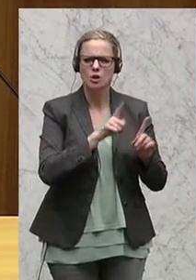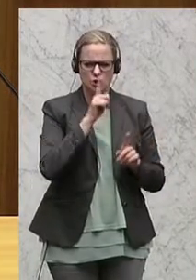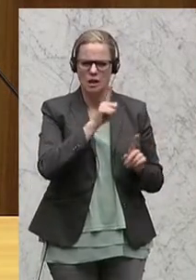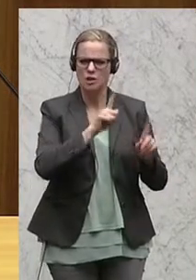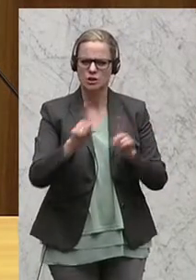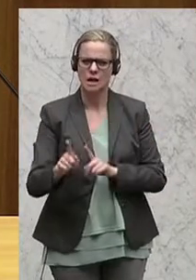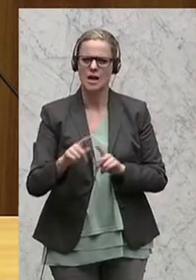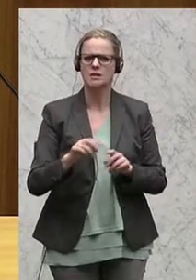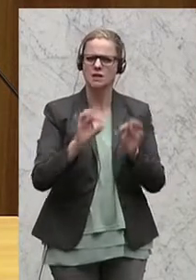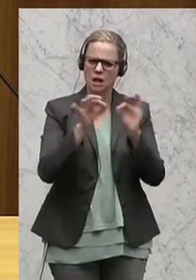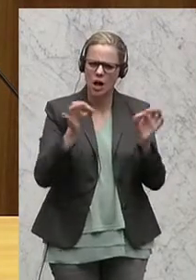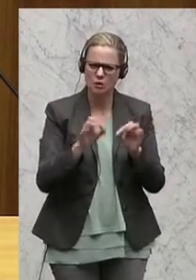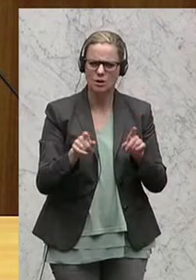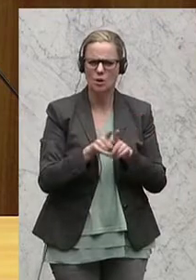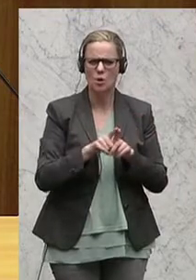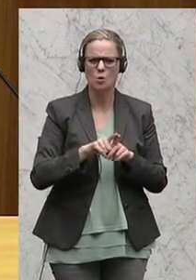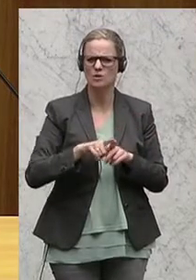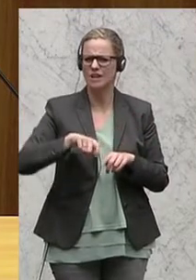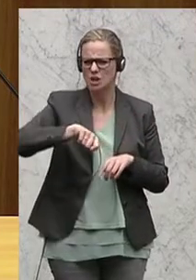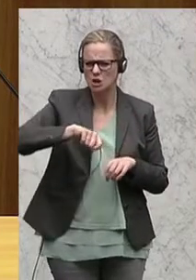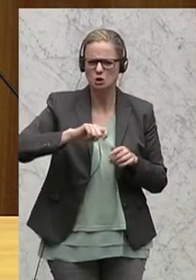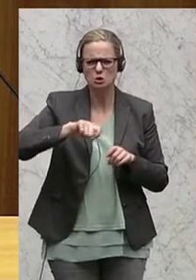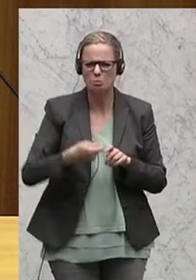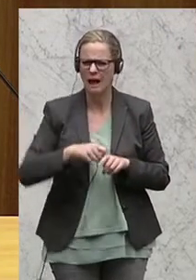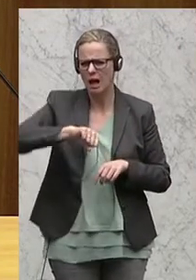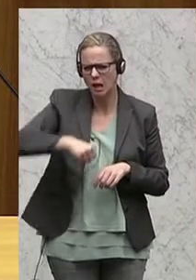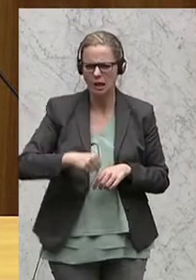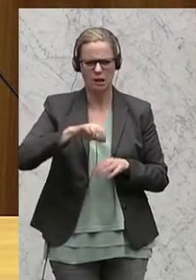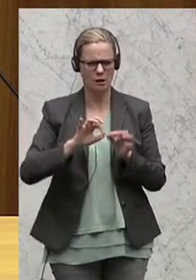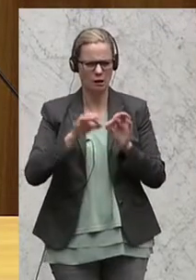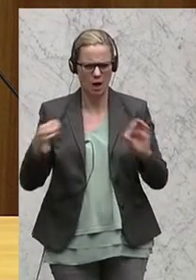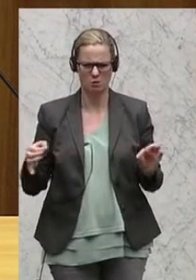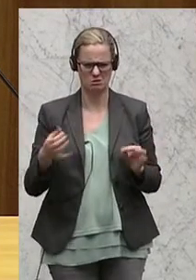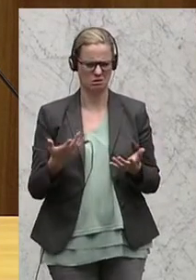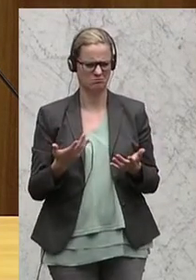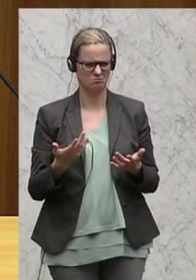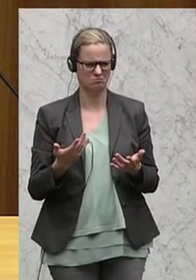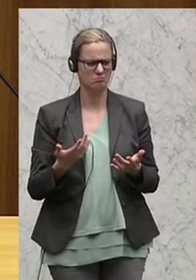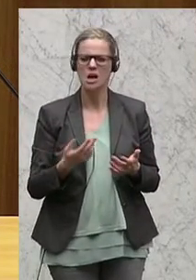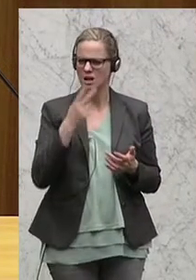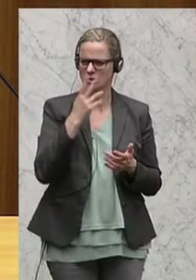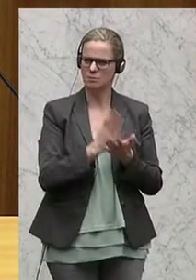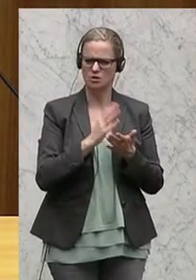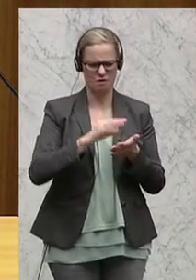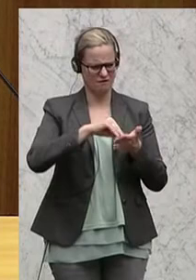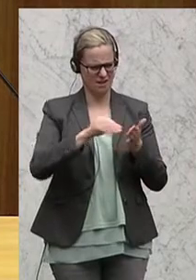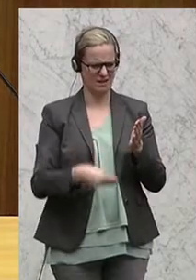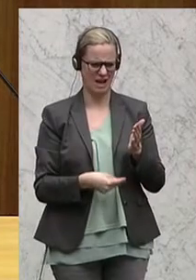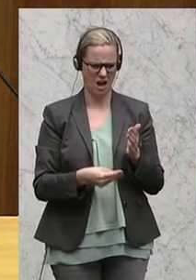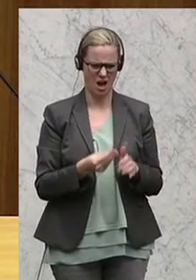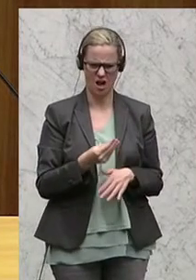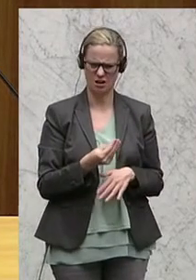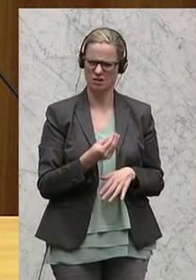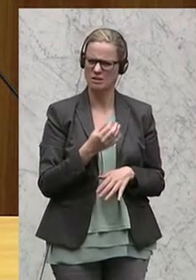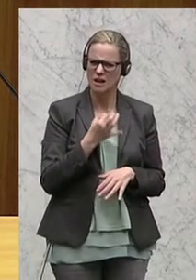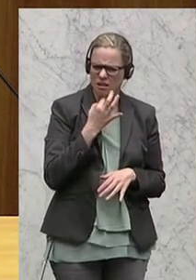die Sperrklinkenklausel. Also man sieht, in diesen Vertragswerken liegt der Hund sozusagen im Detail